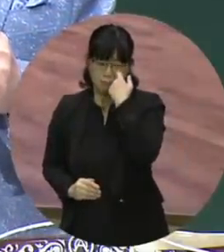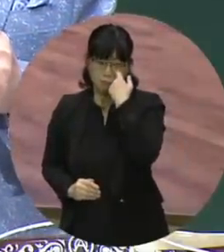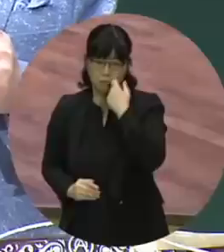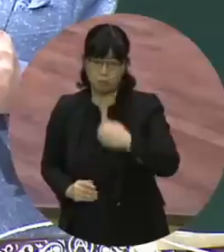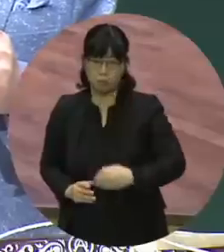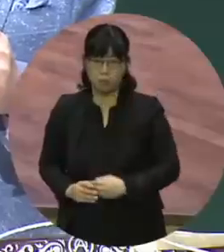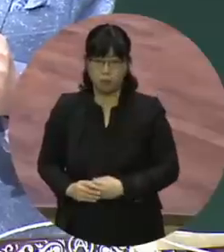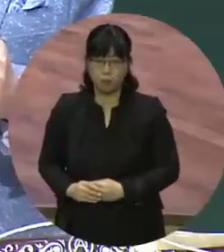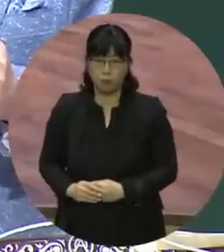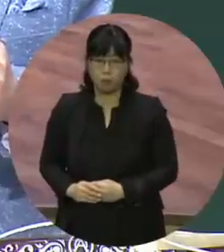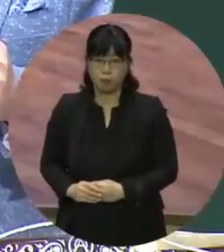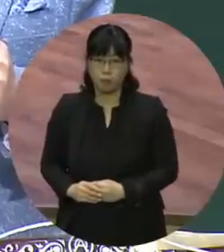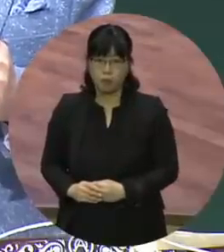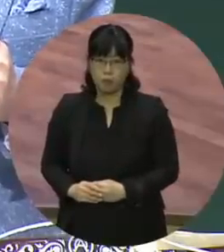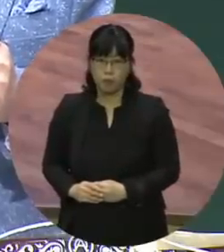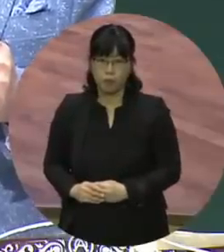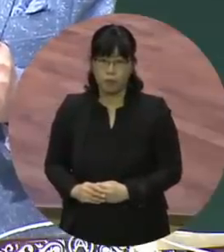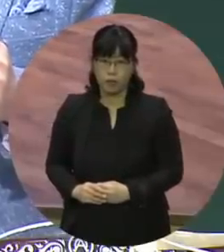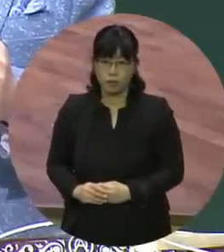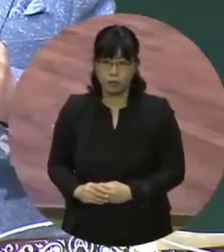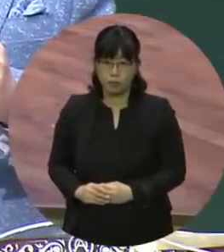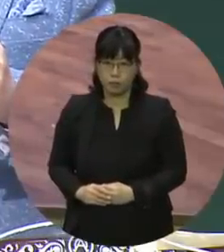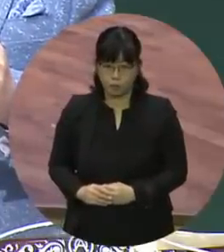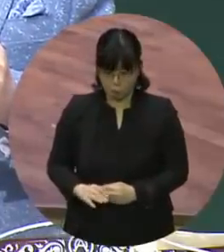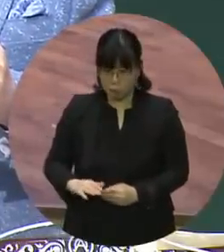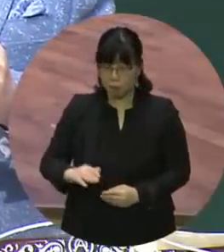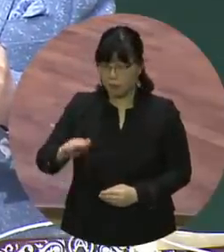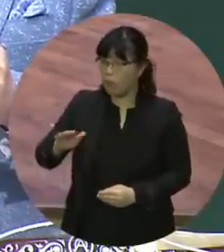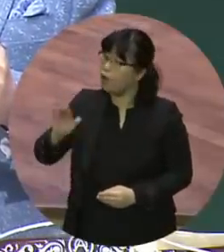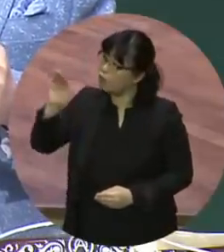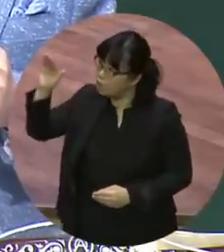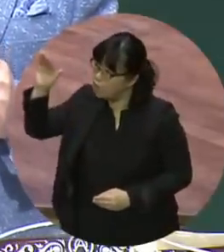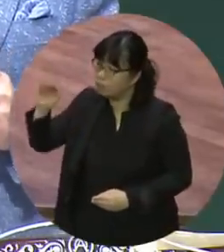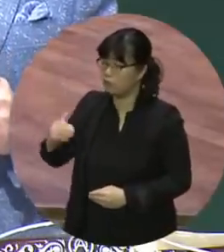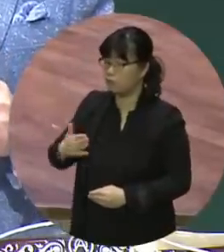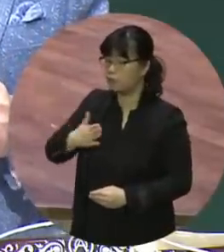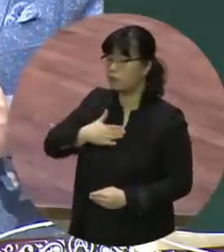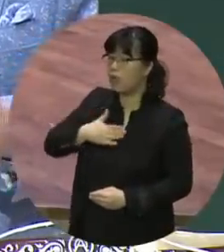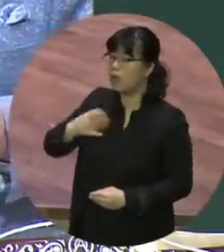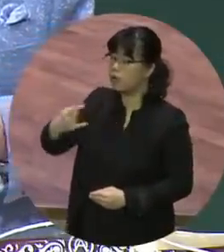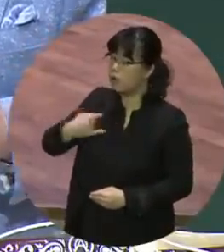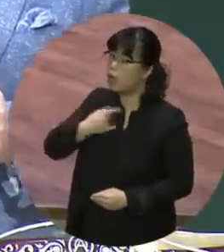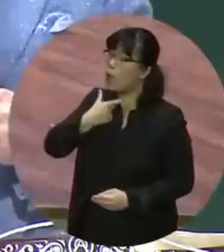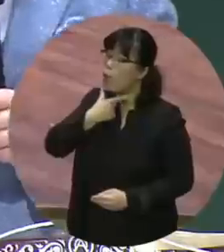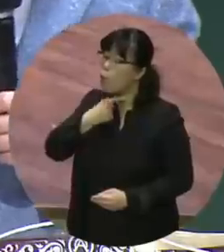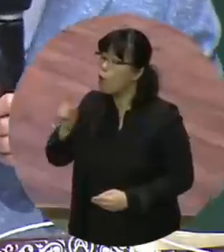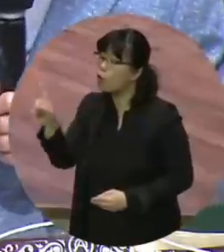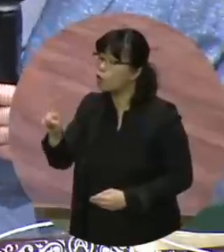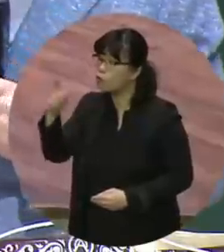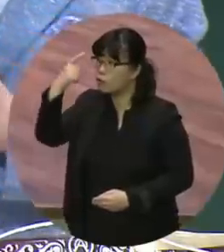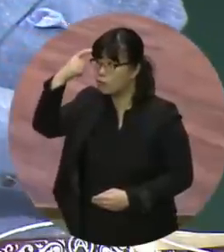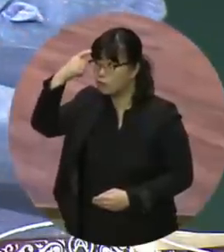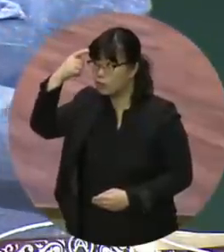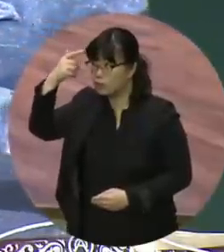이렇게 질문을 할 수 있어요? 하나님 내게 원하신 것이 무엇입니까? 이 질문을 어떻게 할 수 있냐고요?